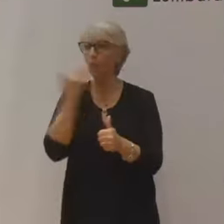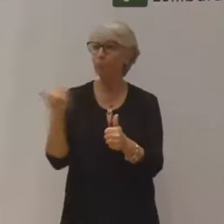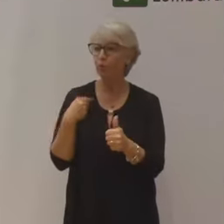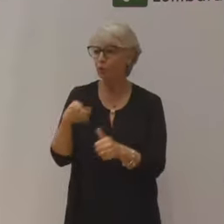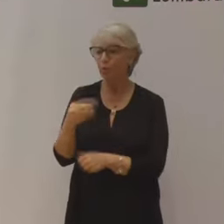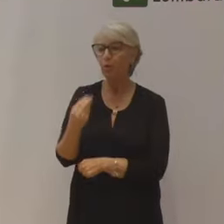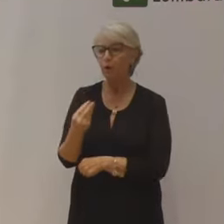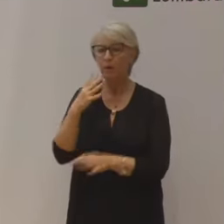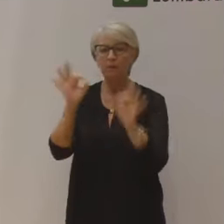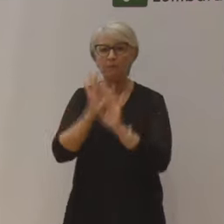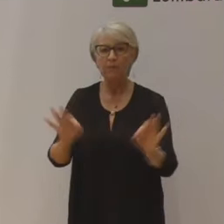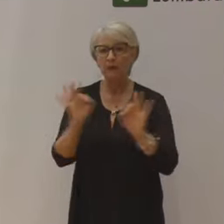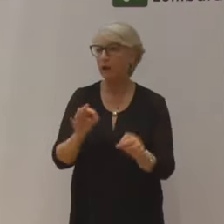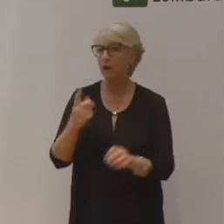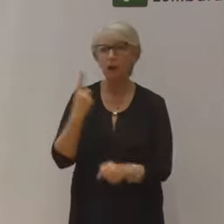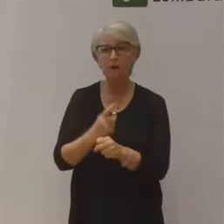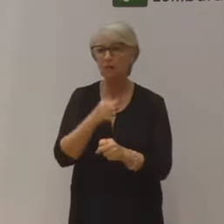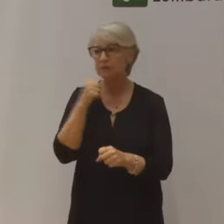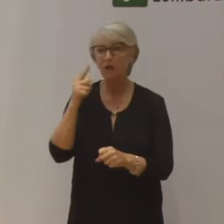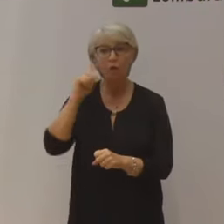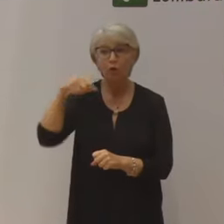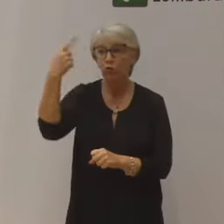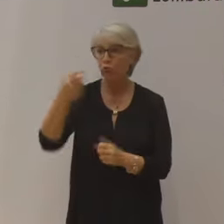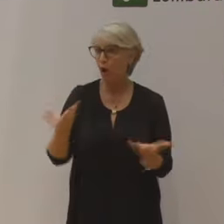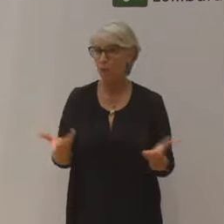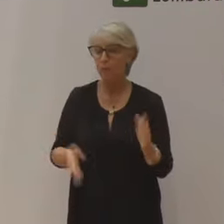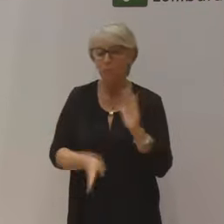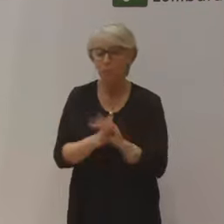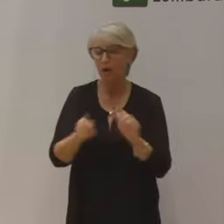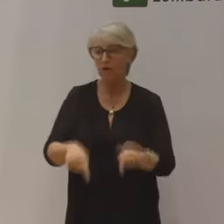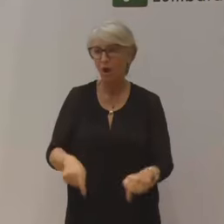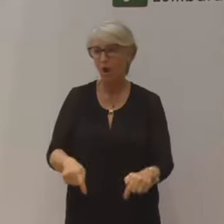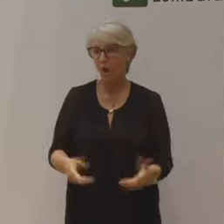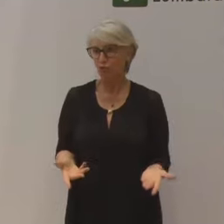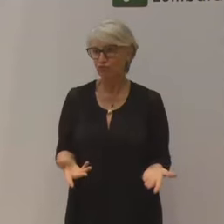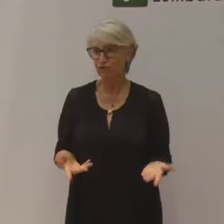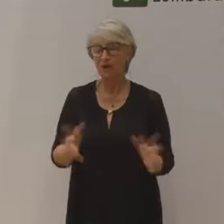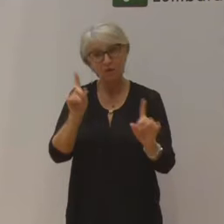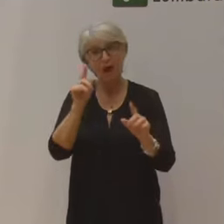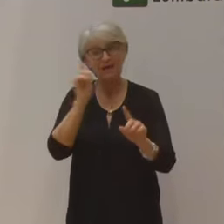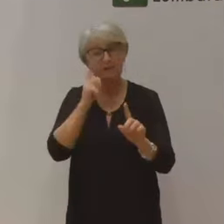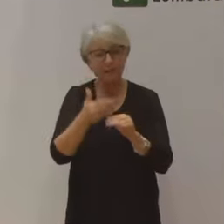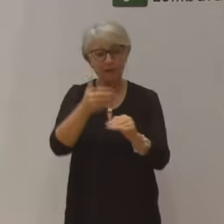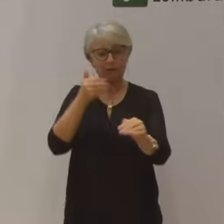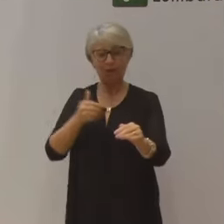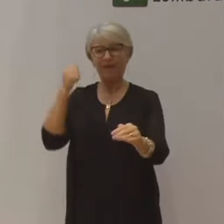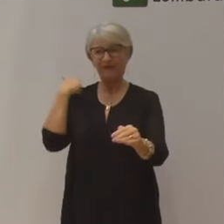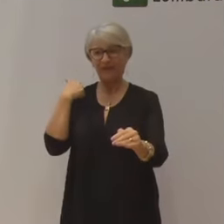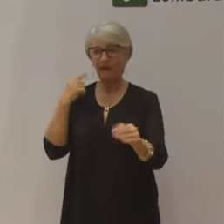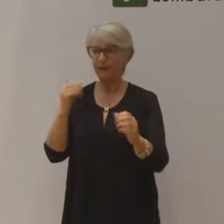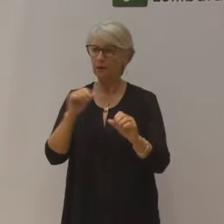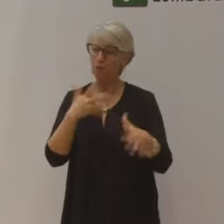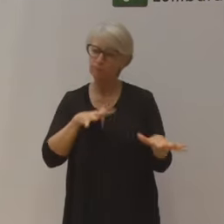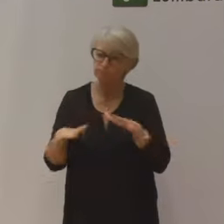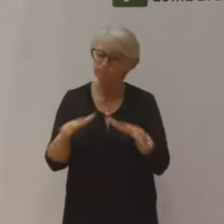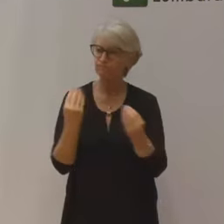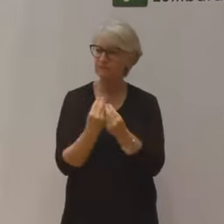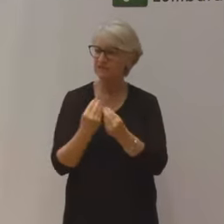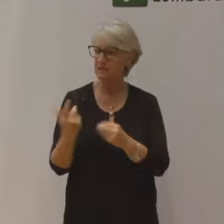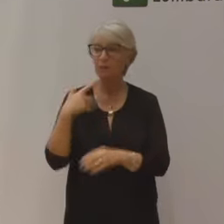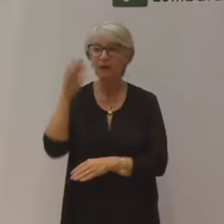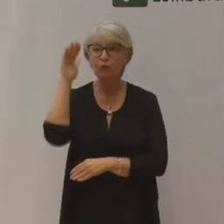Preparare il dopo sta a significare che serve già da oggi, se non addirittura da ieri, agire con noi, proprio perché il futuro